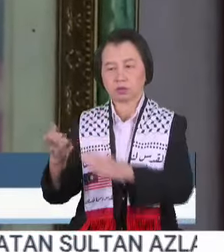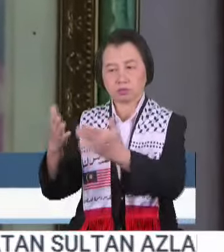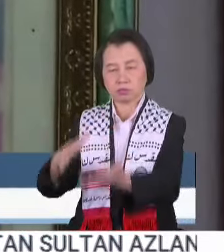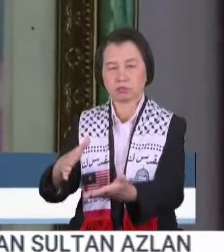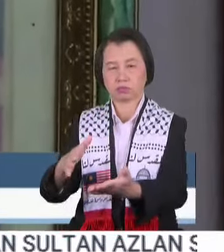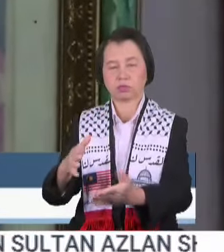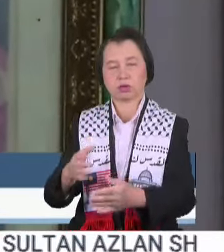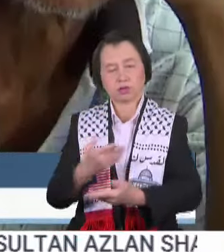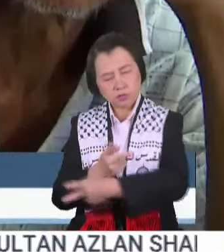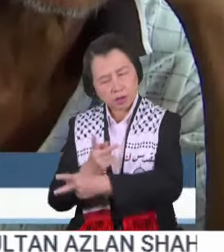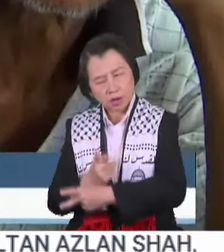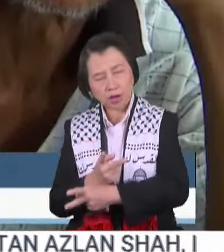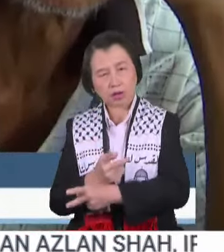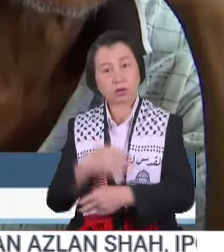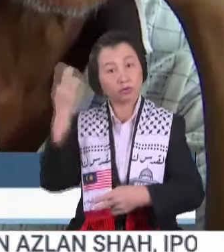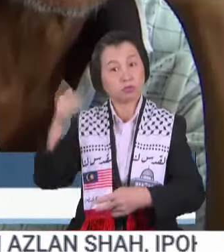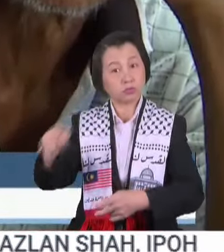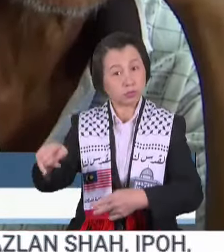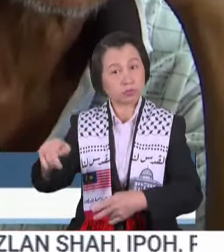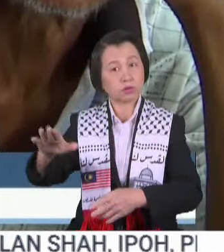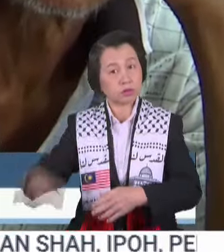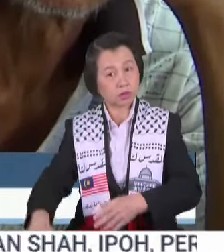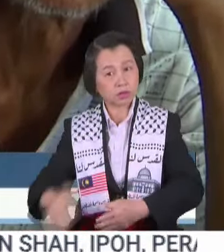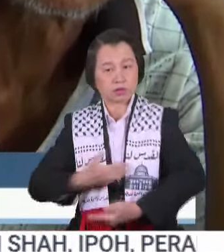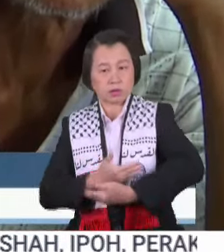mendiang sejak kecil. Cucu kamu